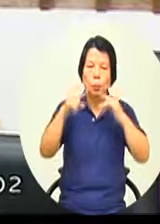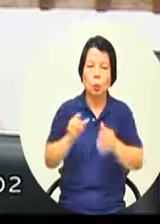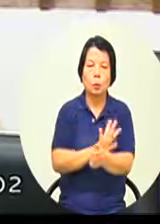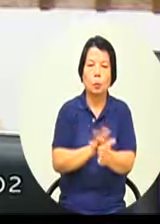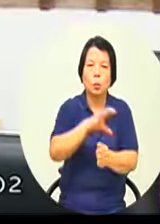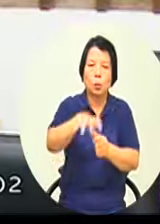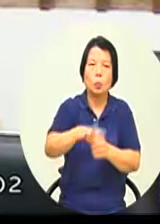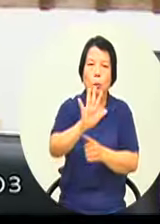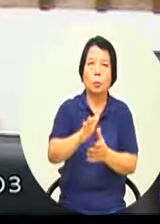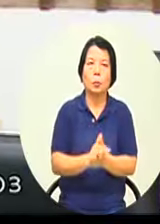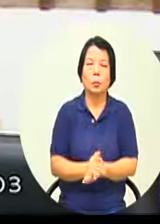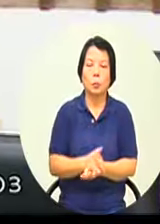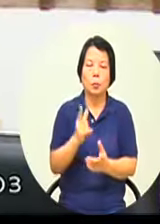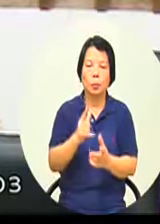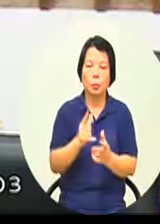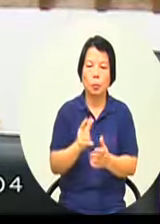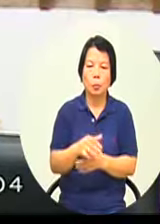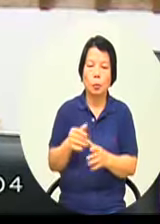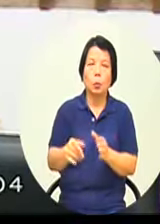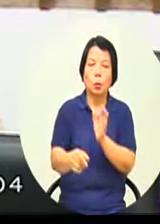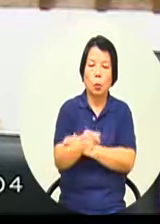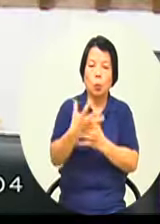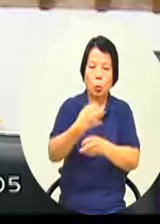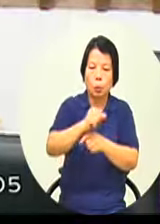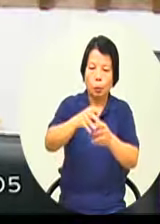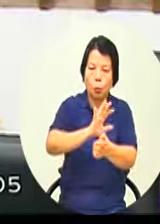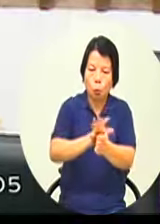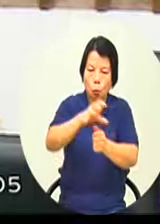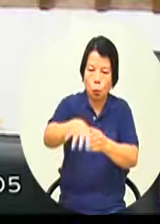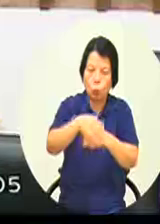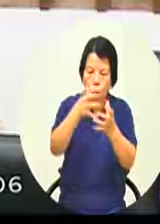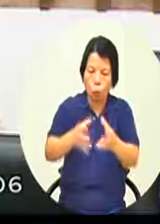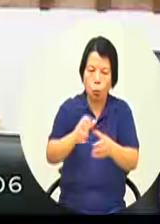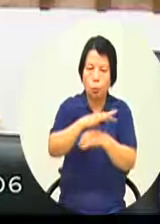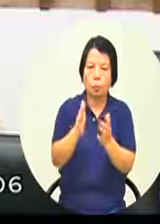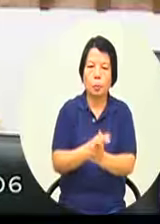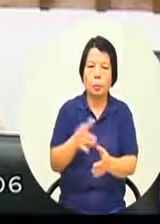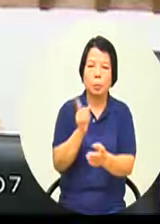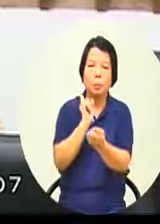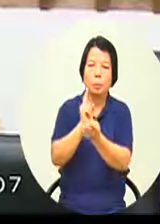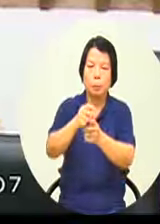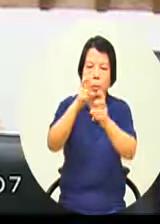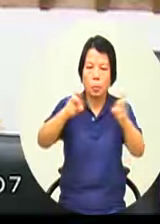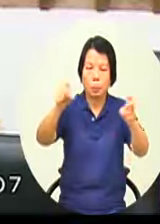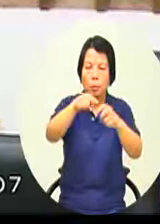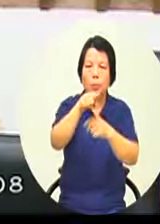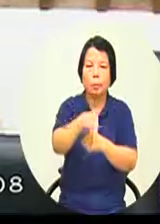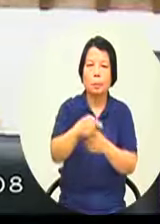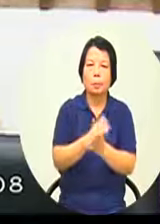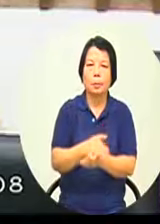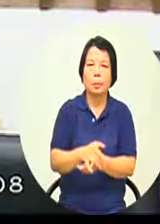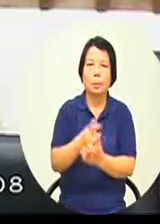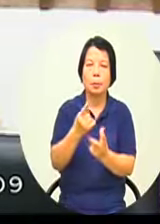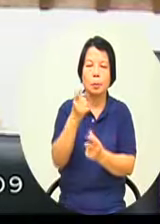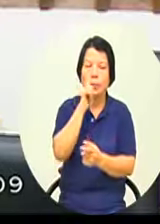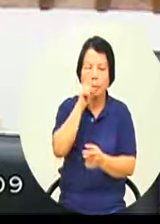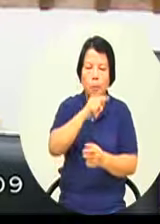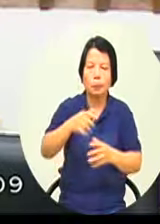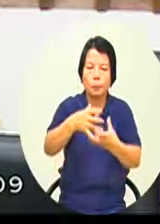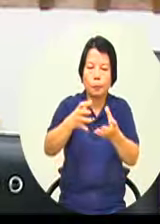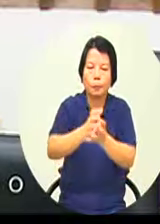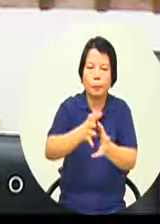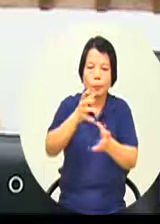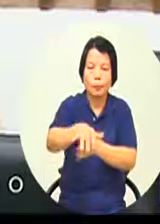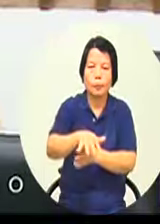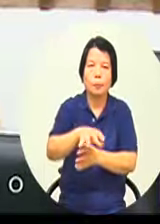那距离那个元帅庙蛮近的，那当地是一个旧部落，所以每次淹水的话，那边也是会